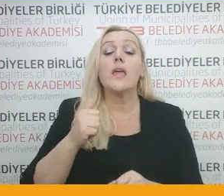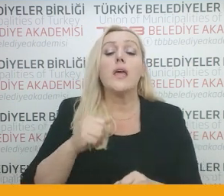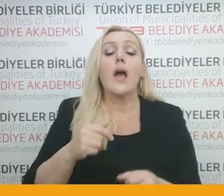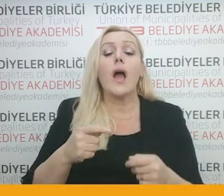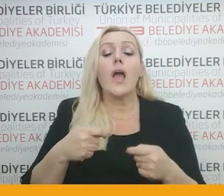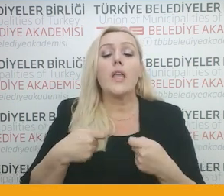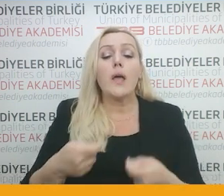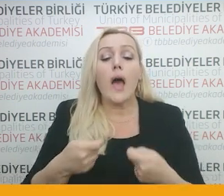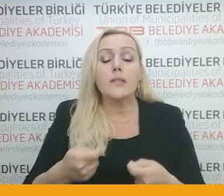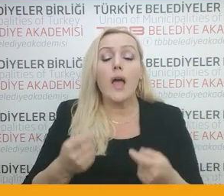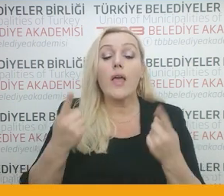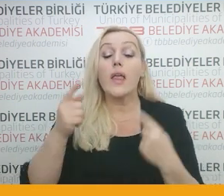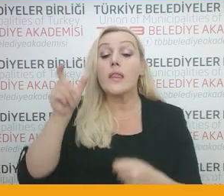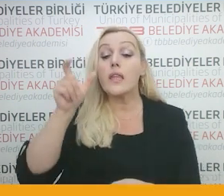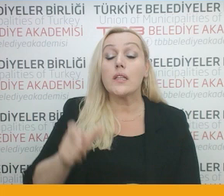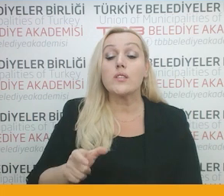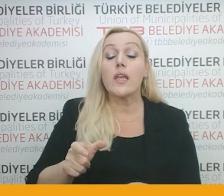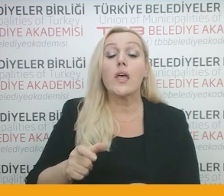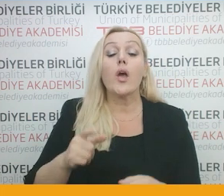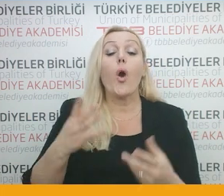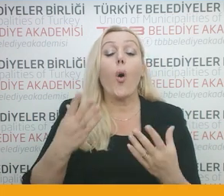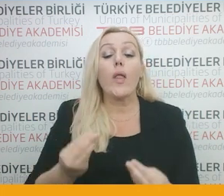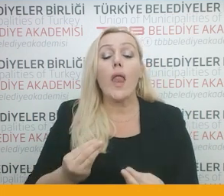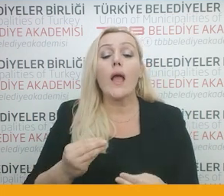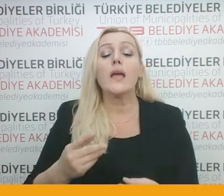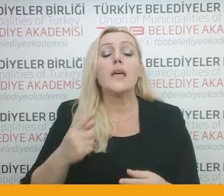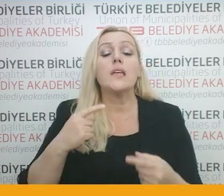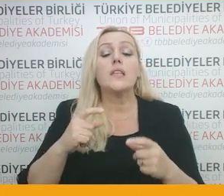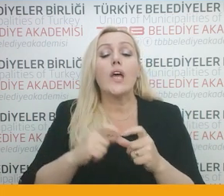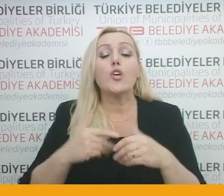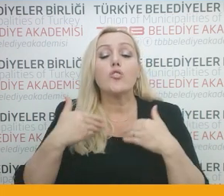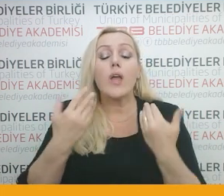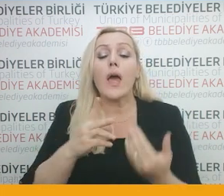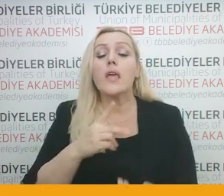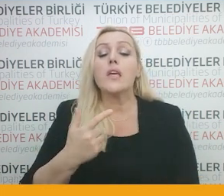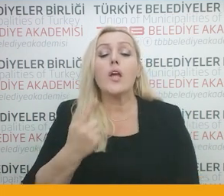süreçte görev olanlara Sayıştay kamu zararı çıkartmış mesela.